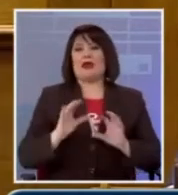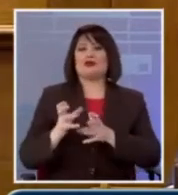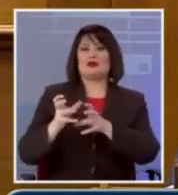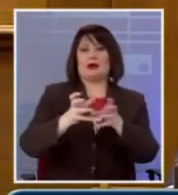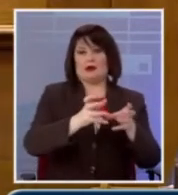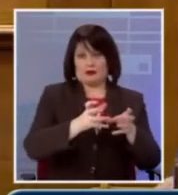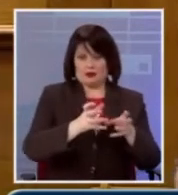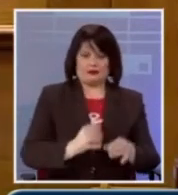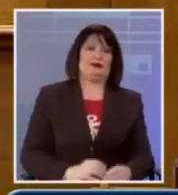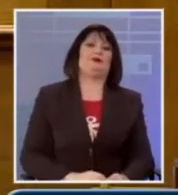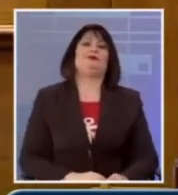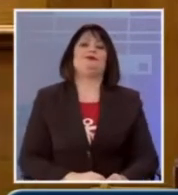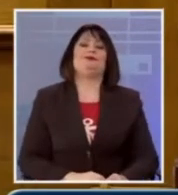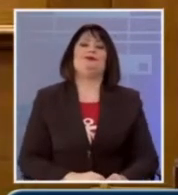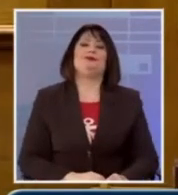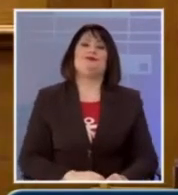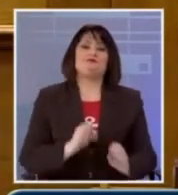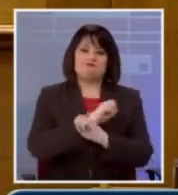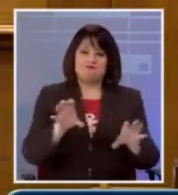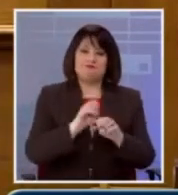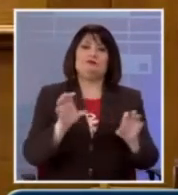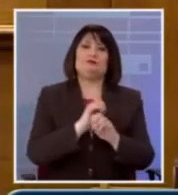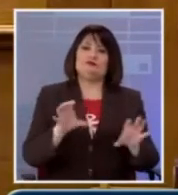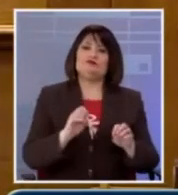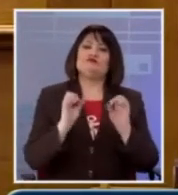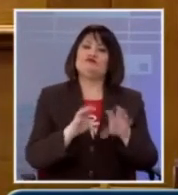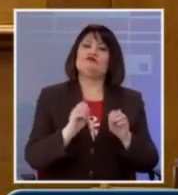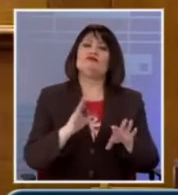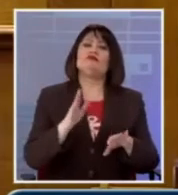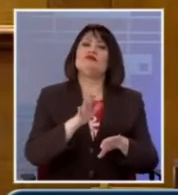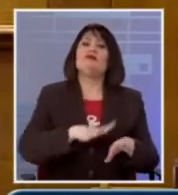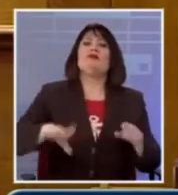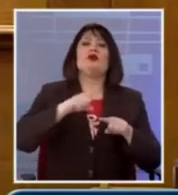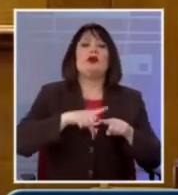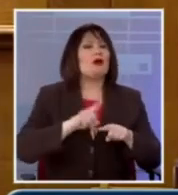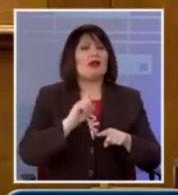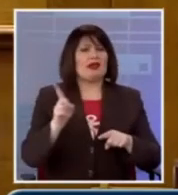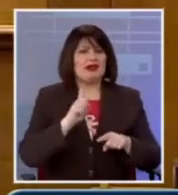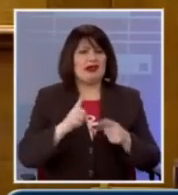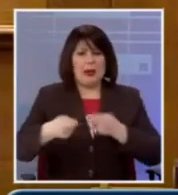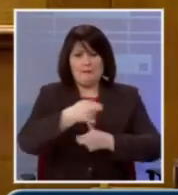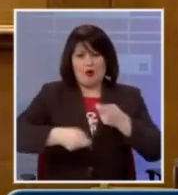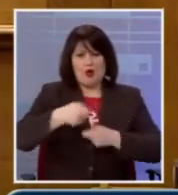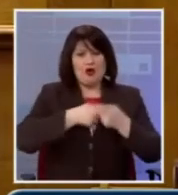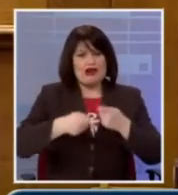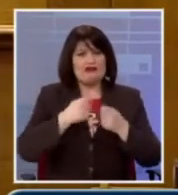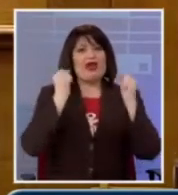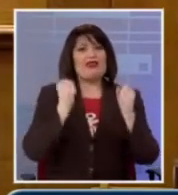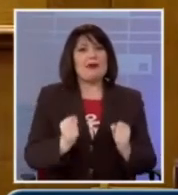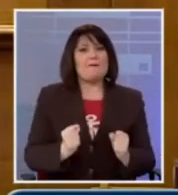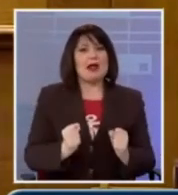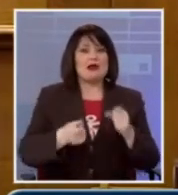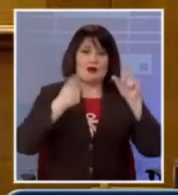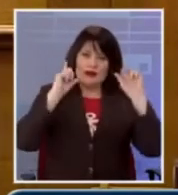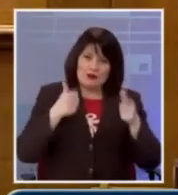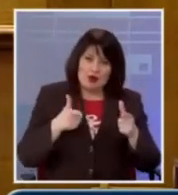μέσων. Η πληροφόρηση, η ενημέρωση και η επιμόρφωση του λαού δεν είναι εμπόρευμα, αλλά θεμέλιο της δημοκρατίας και